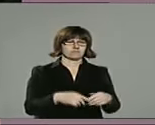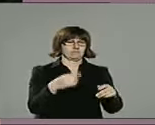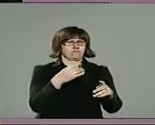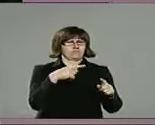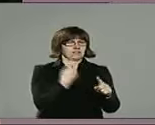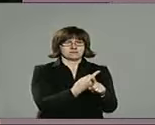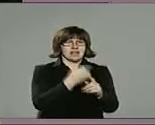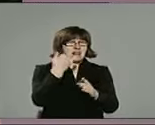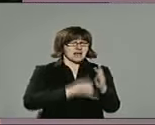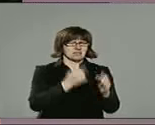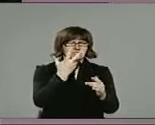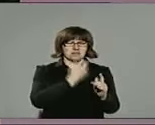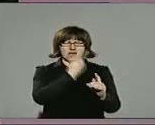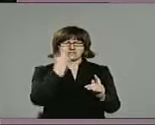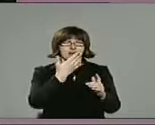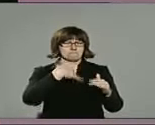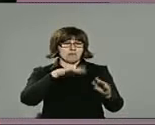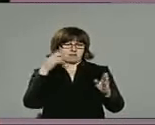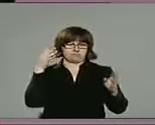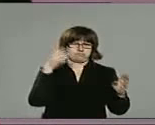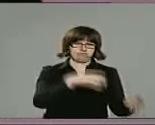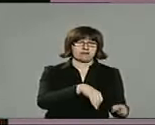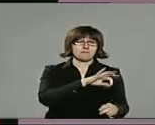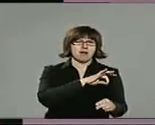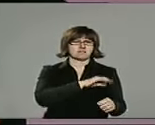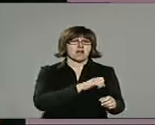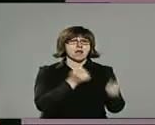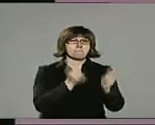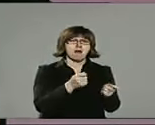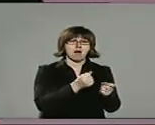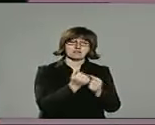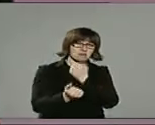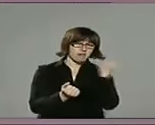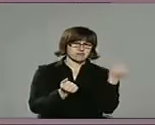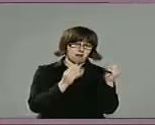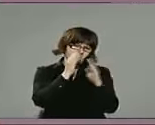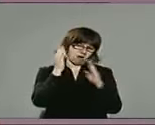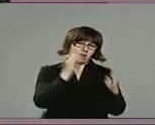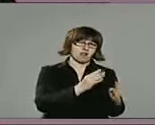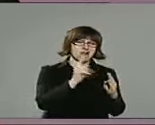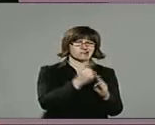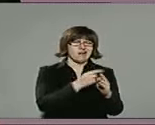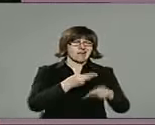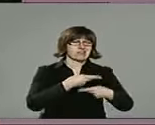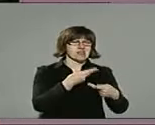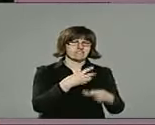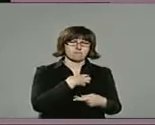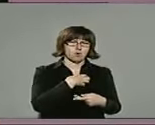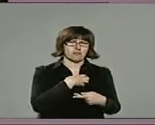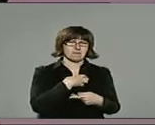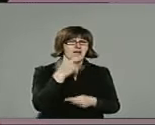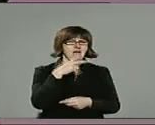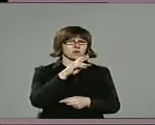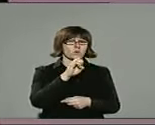Sie haben sich in den letzten 30 Jahren immer mehr zu einer Partei des Marktradikalismus verengt. Sie haben kein Lieferproblem, wie Herr